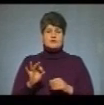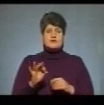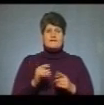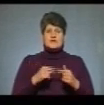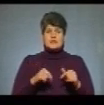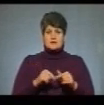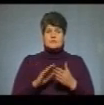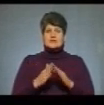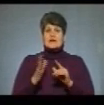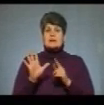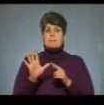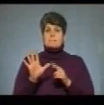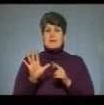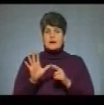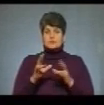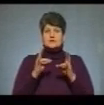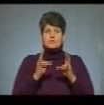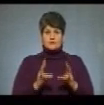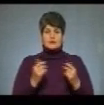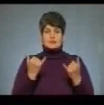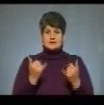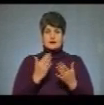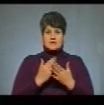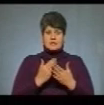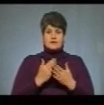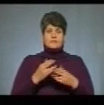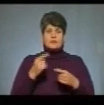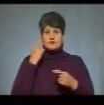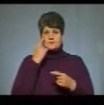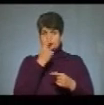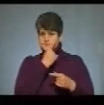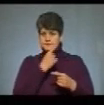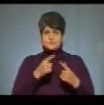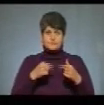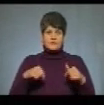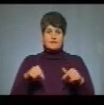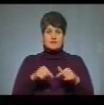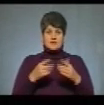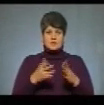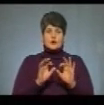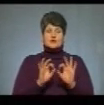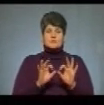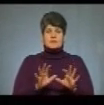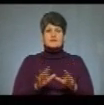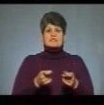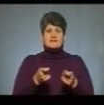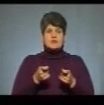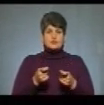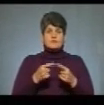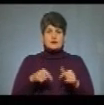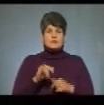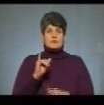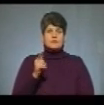стан п'ятого травмованого, який знаходиться в отоларингічному відділенні університетської лікарні, розповів завідувач відділення Ігор